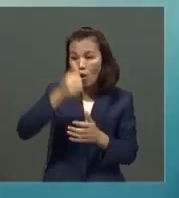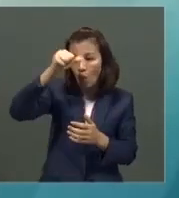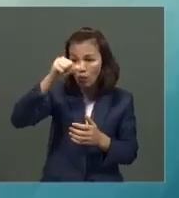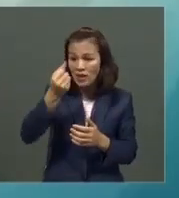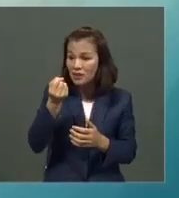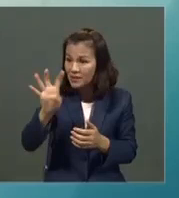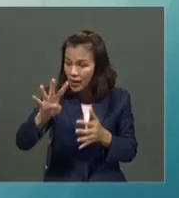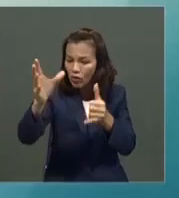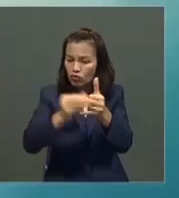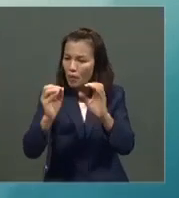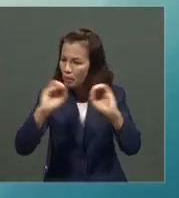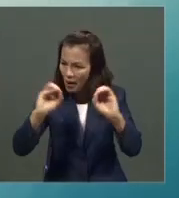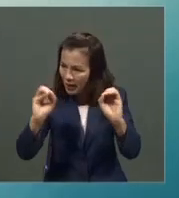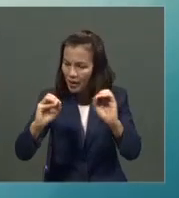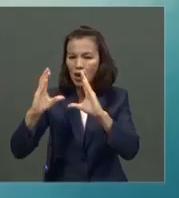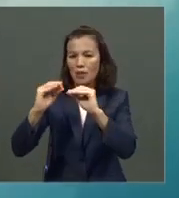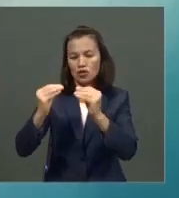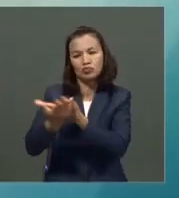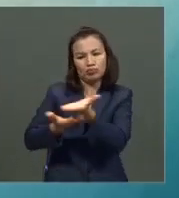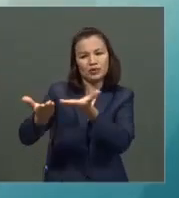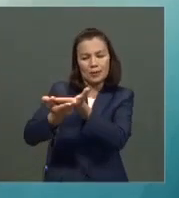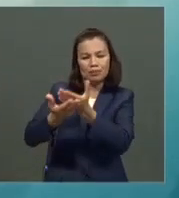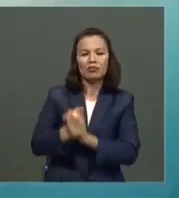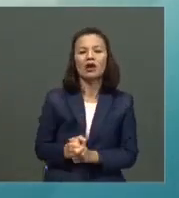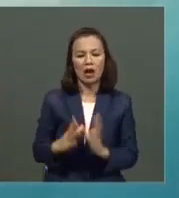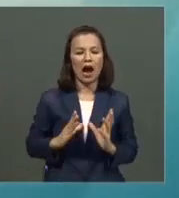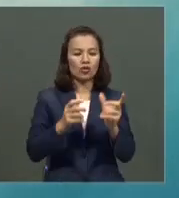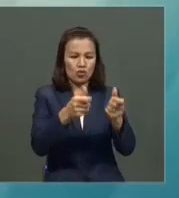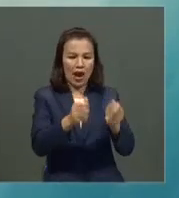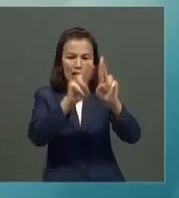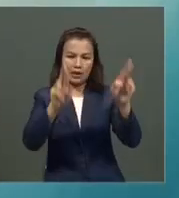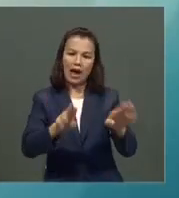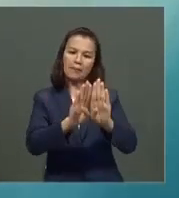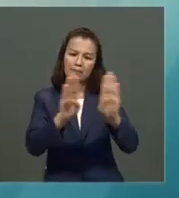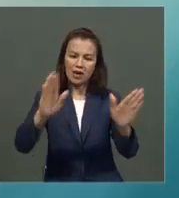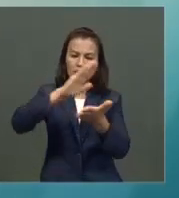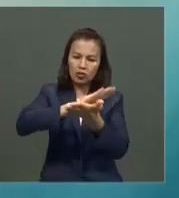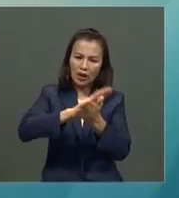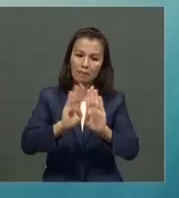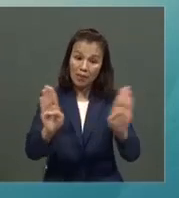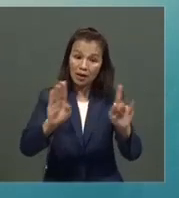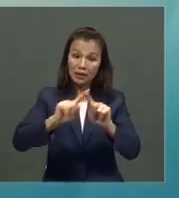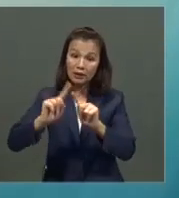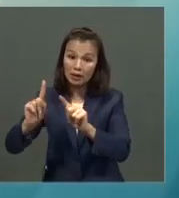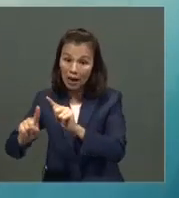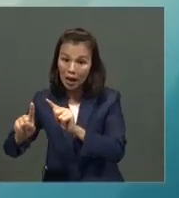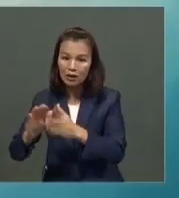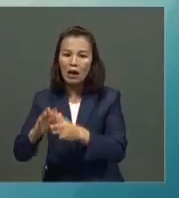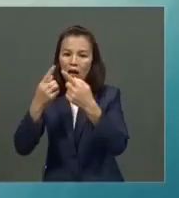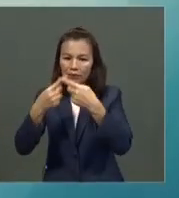วันด้วยนะคะเขาคงจะได้รับการผ่อนปรนมาตรการต่างๆมากกว่าจังหวัดที่ยังคงติ